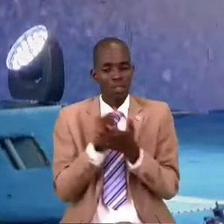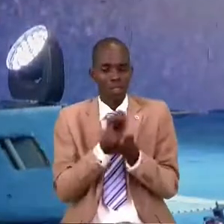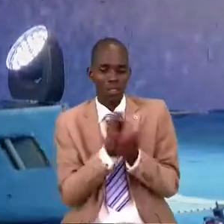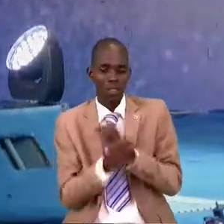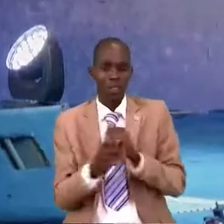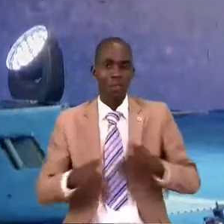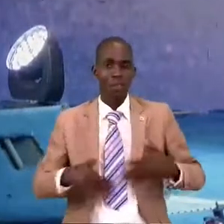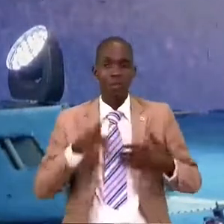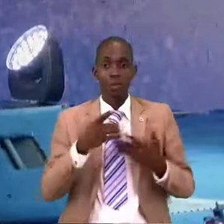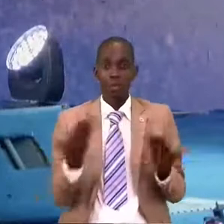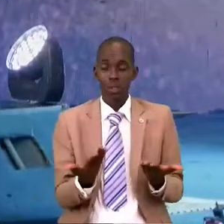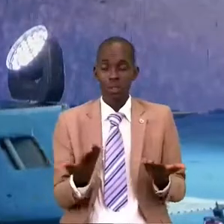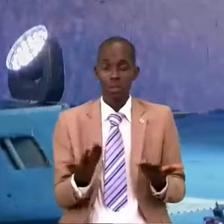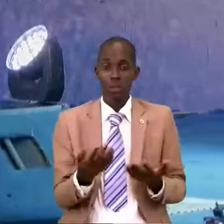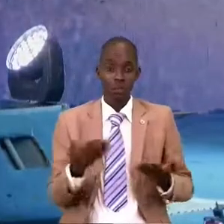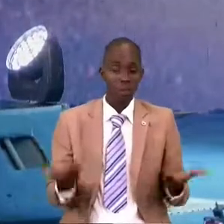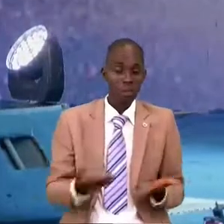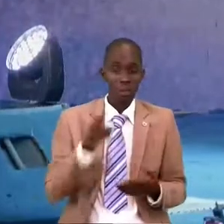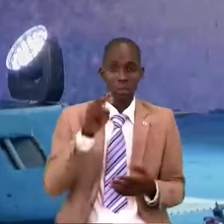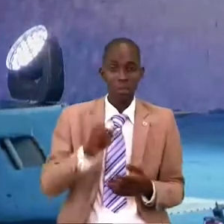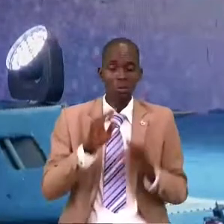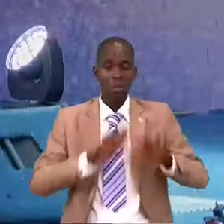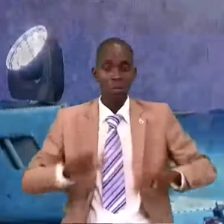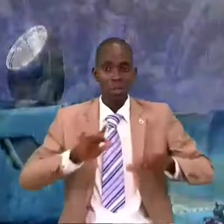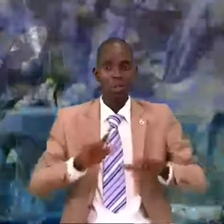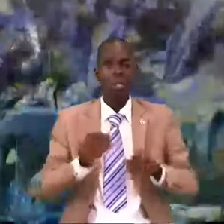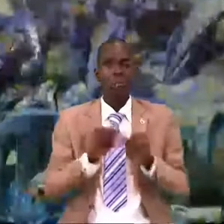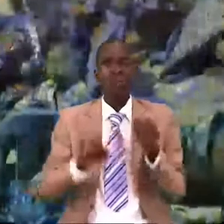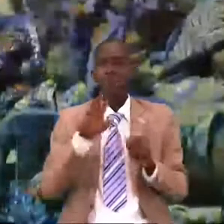Que Dieu te bénisse. Que Dieu te bénisse là-bas. Que Dieu te bénisse là-bas.